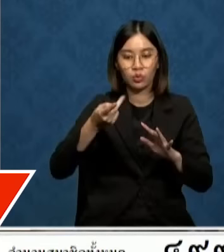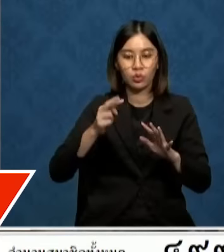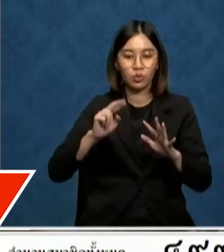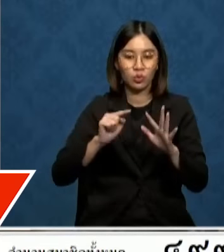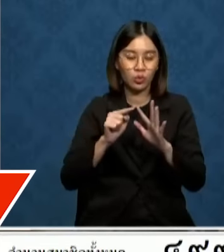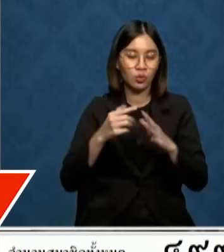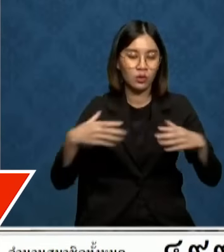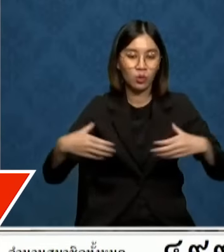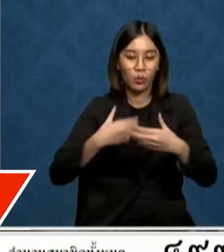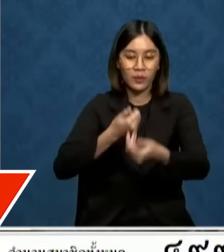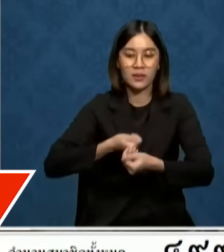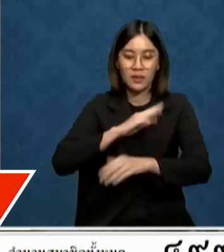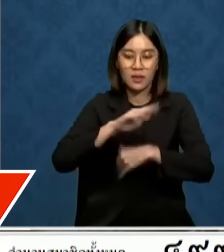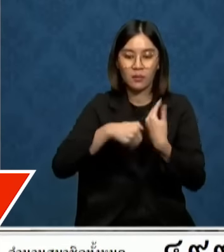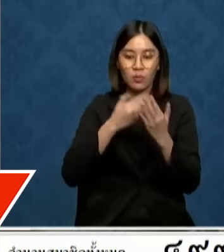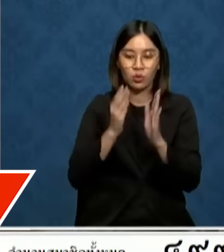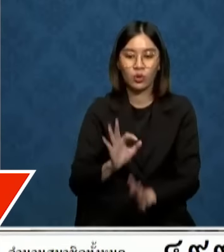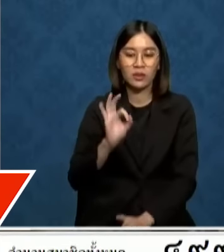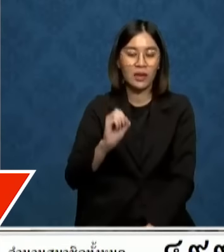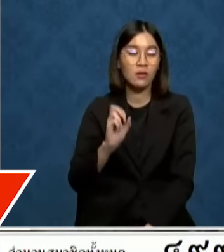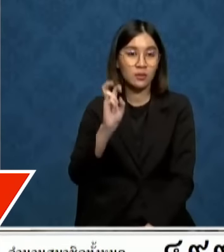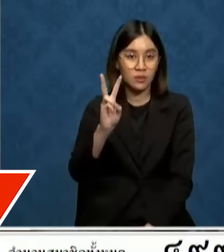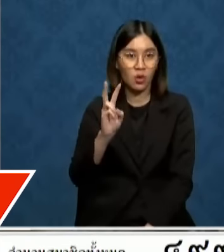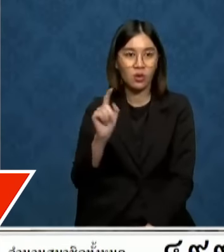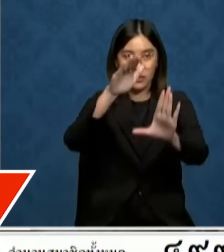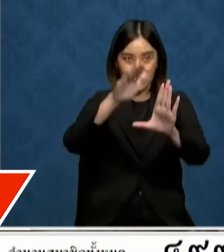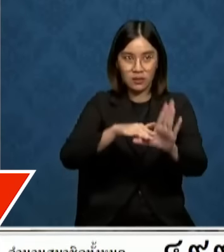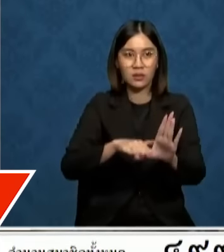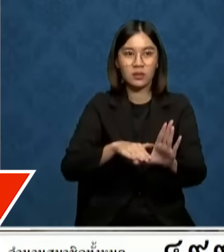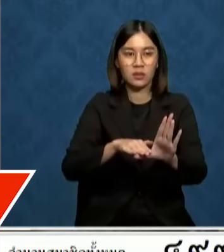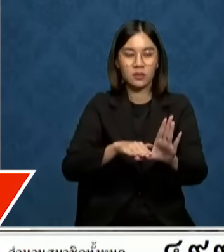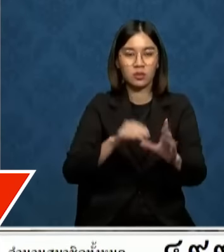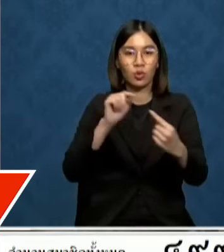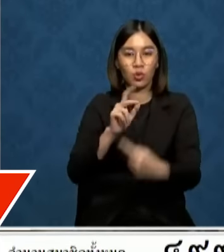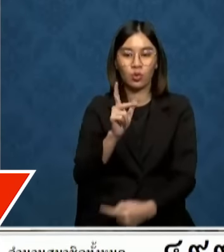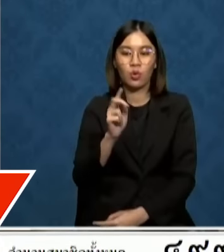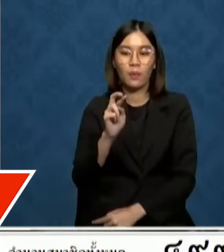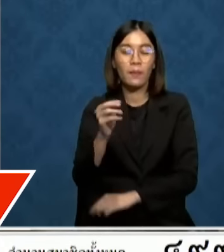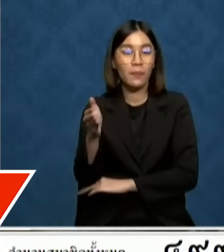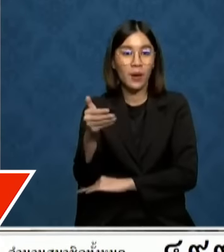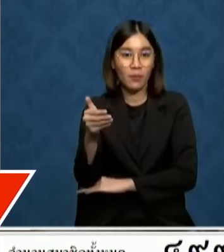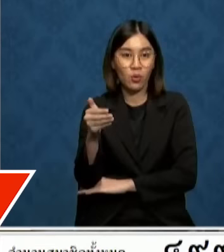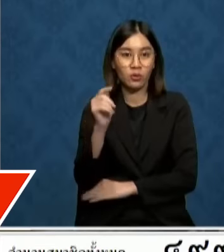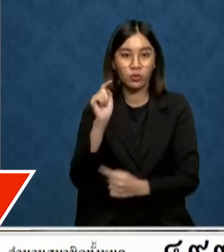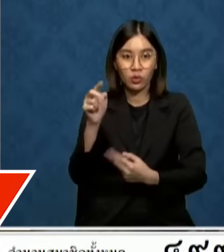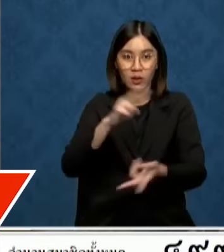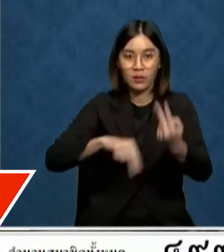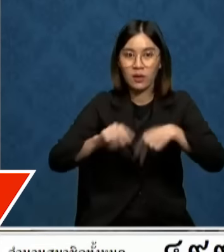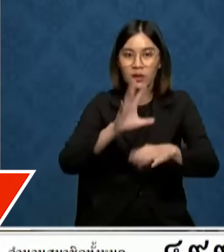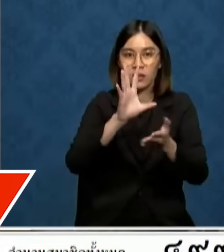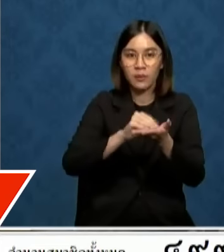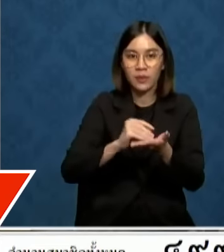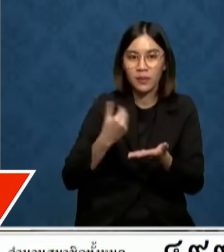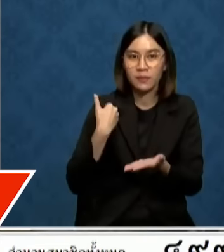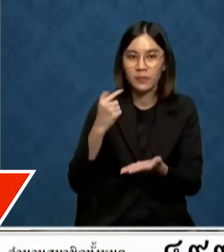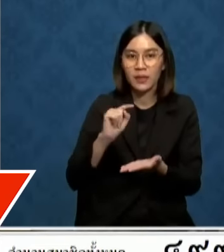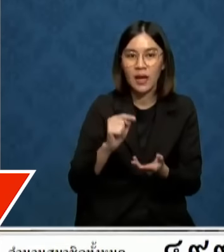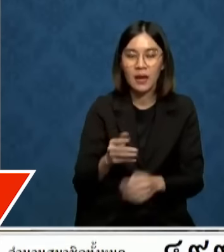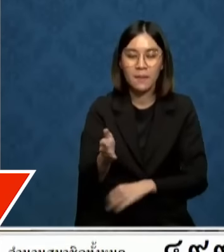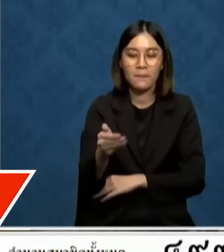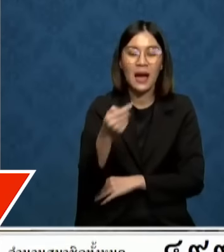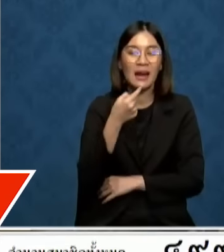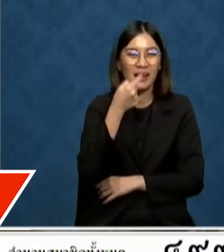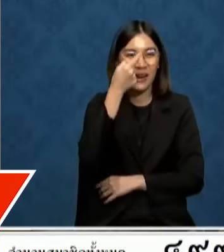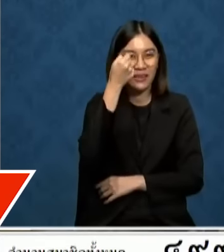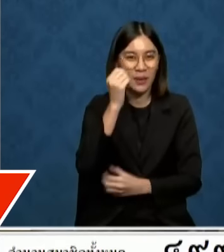จำนวนสะ 92รายที่ได้ขึ้นทะเบียนกับกรมประมงจากการตรวจสอบพบว่าปลาหมอคาง